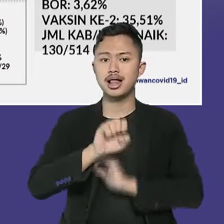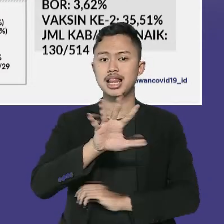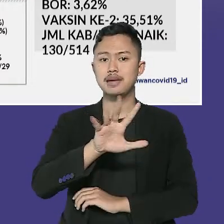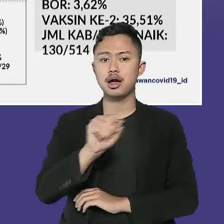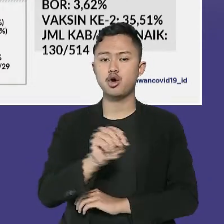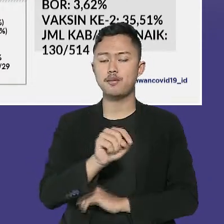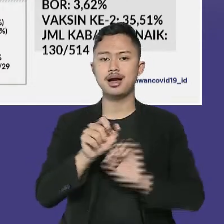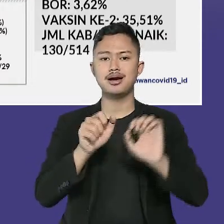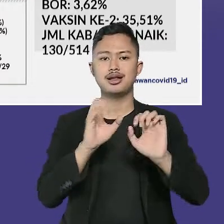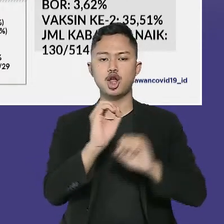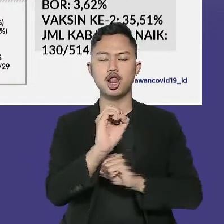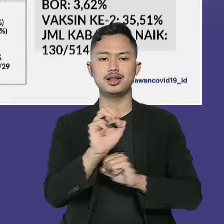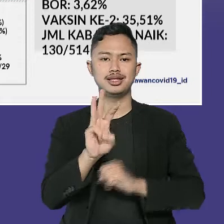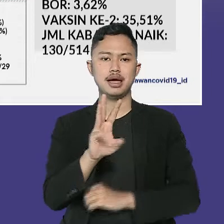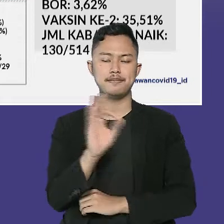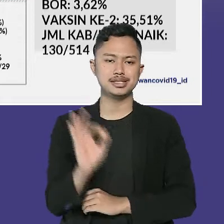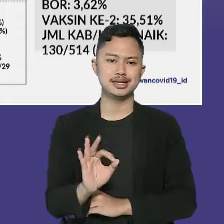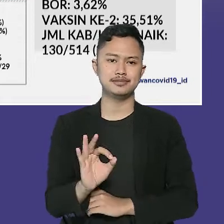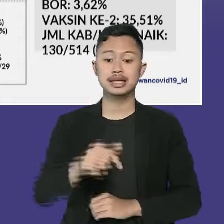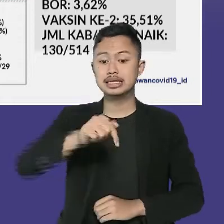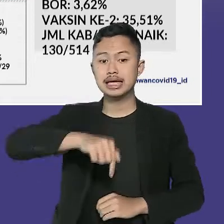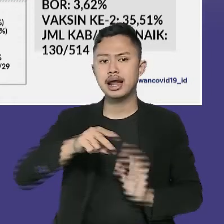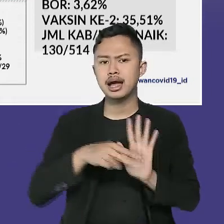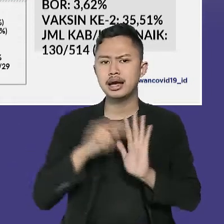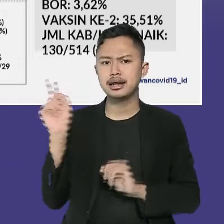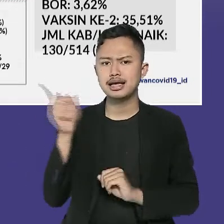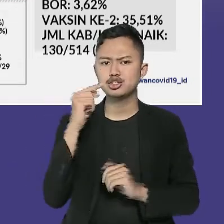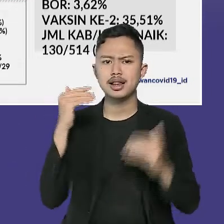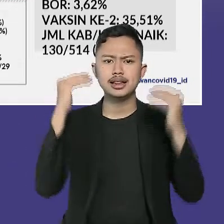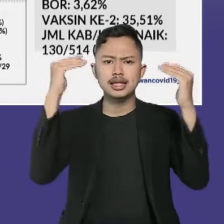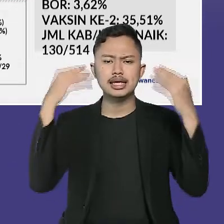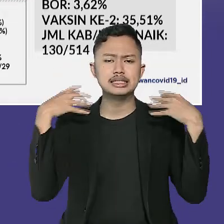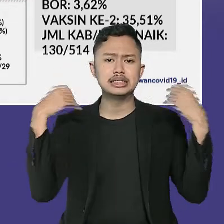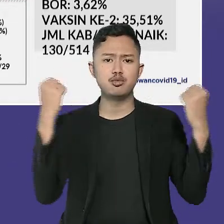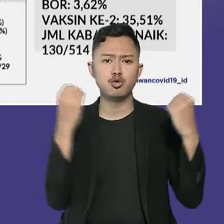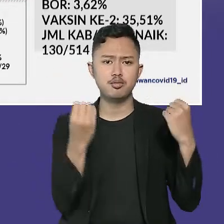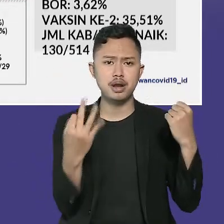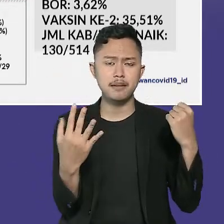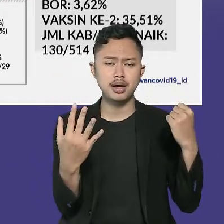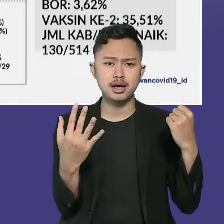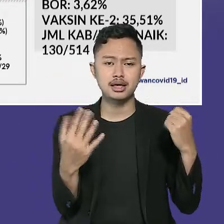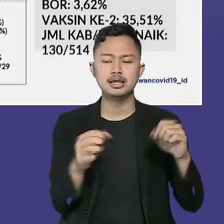5,03%. Kesembuhan nasional saat ini berada pada angka